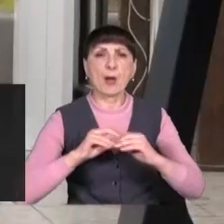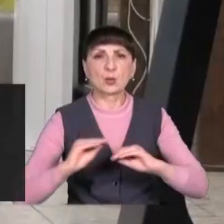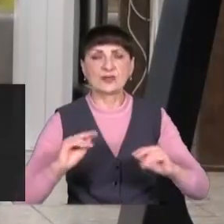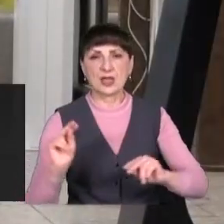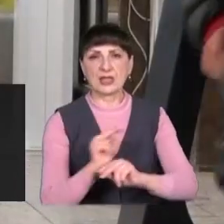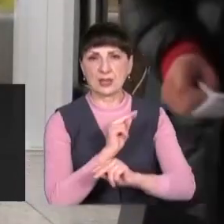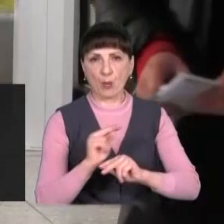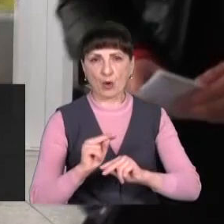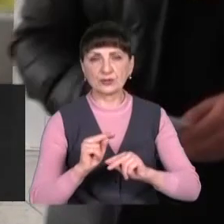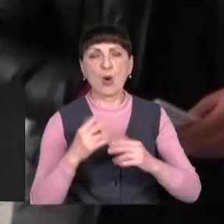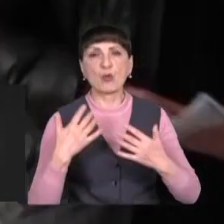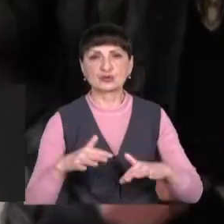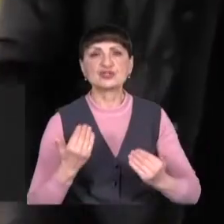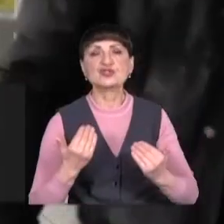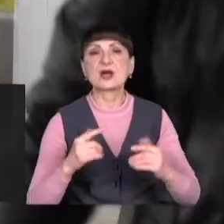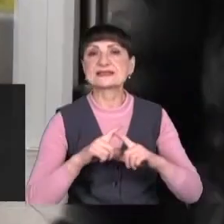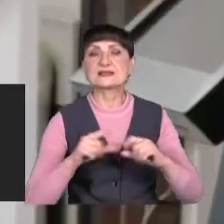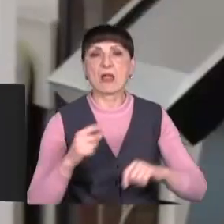ремонта существующих зданий.